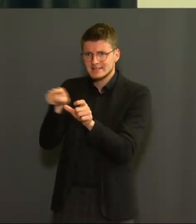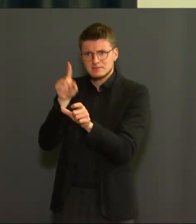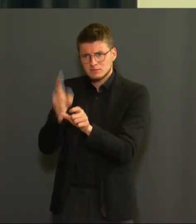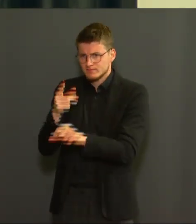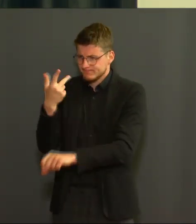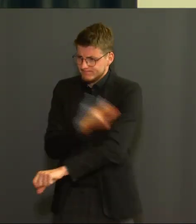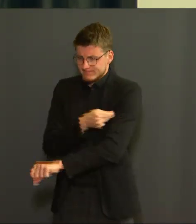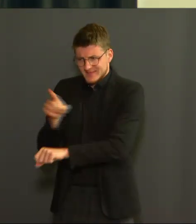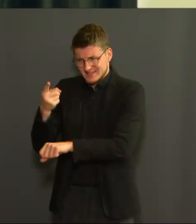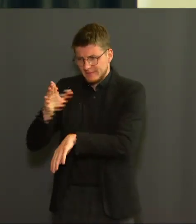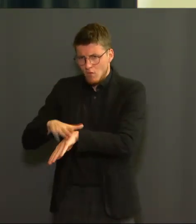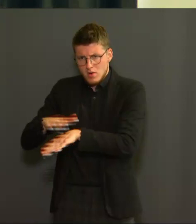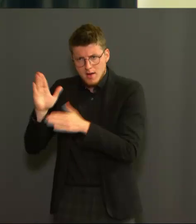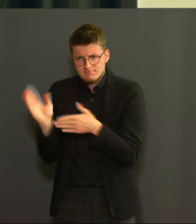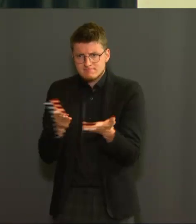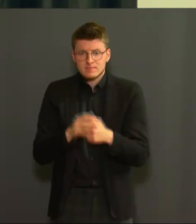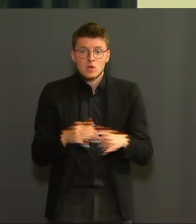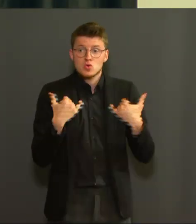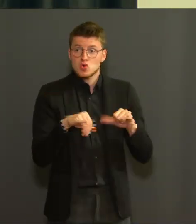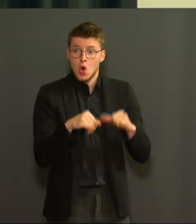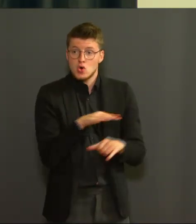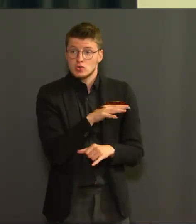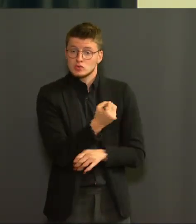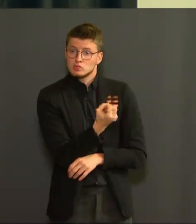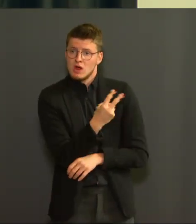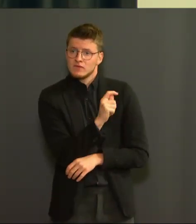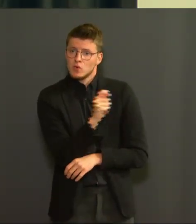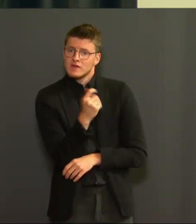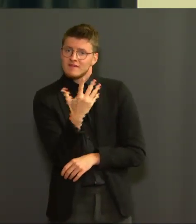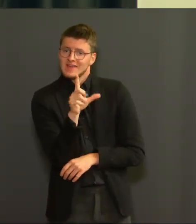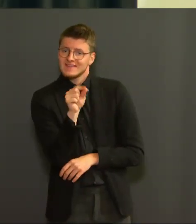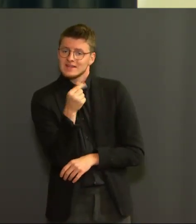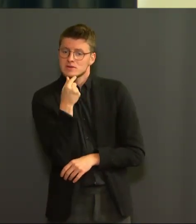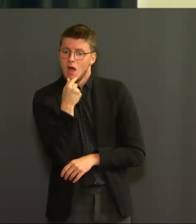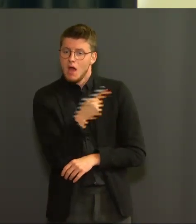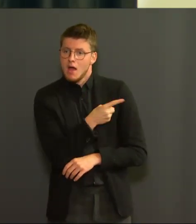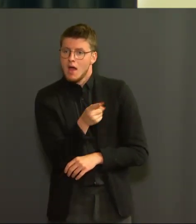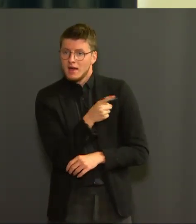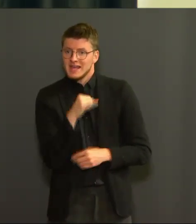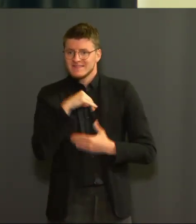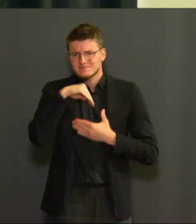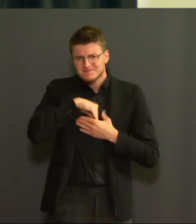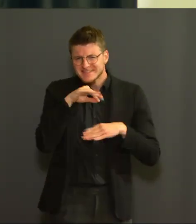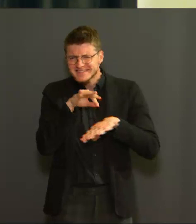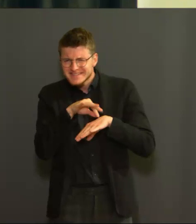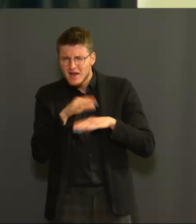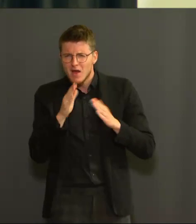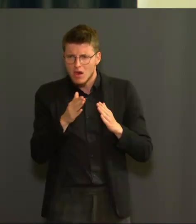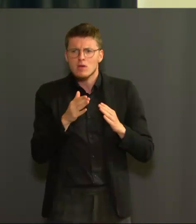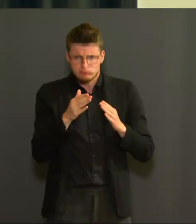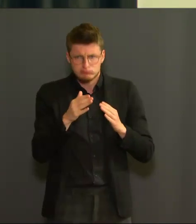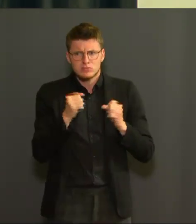1 juli door hun huisarts of pediater worden opgegeven om bij voorrang in een vaccinatiecentrum te worden